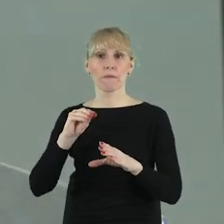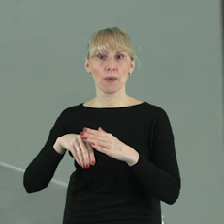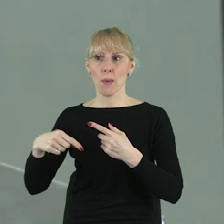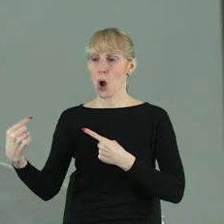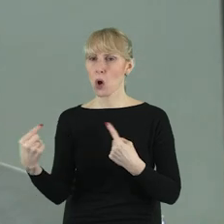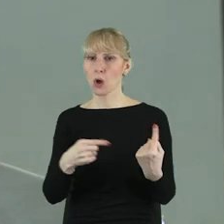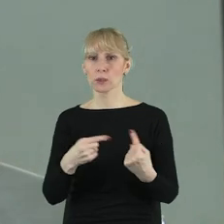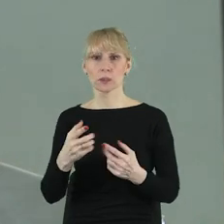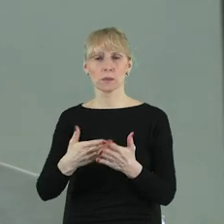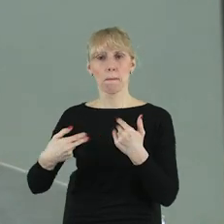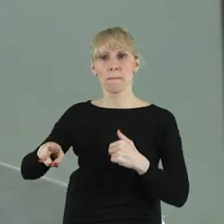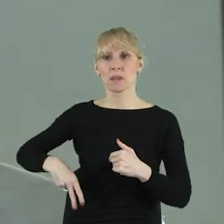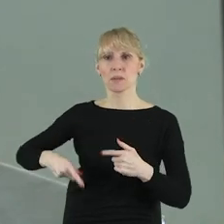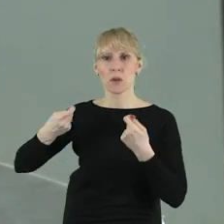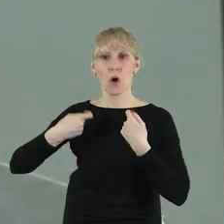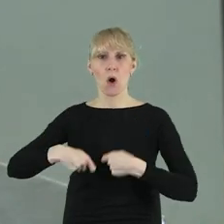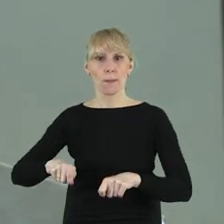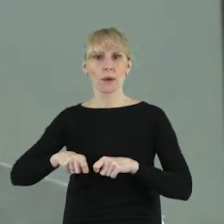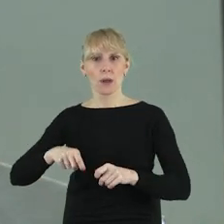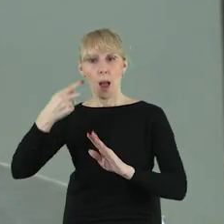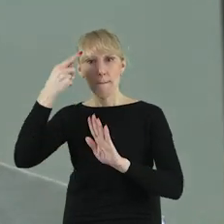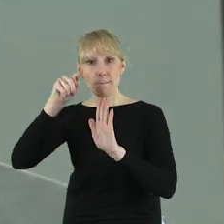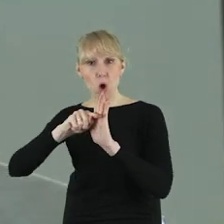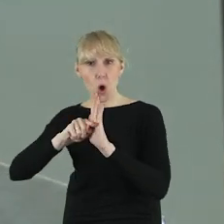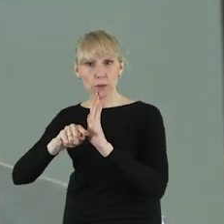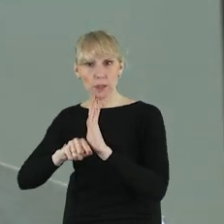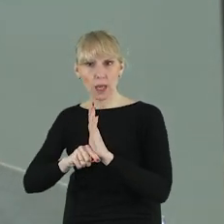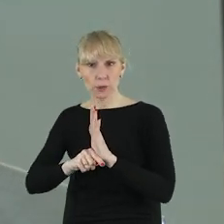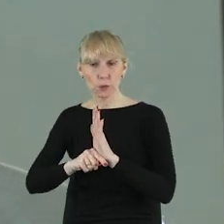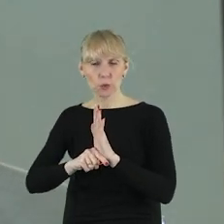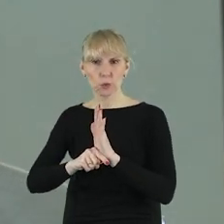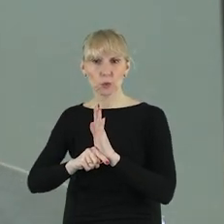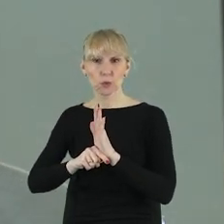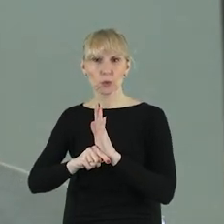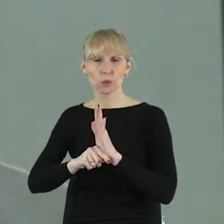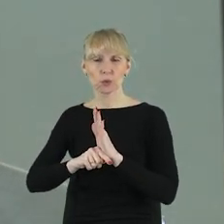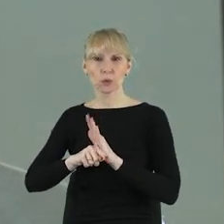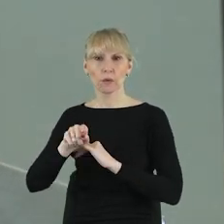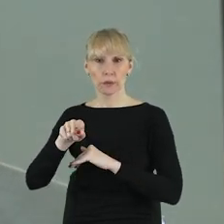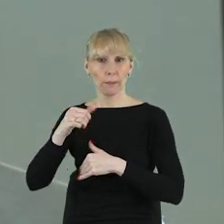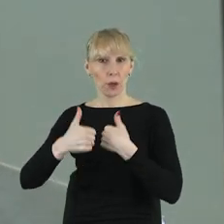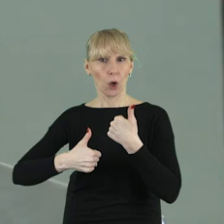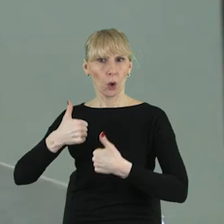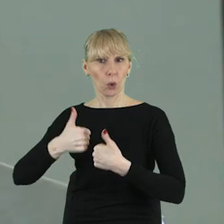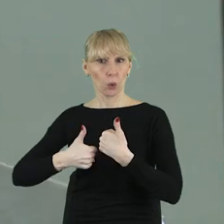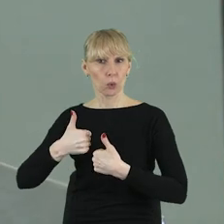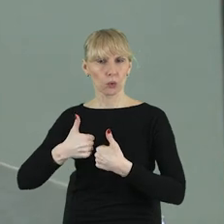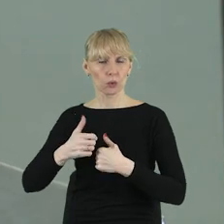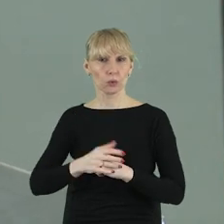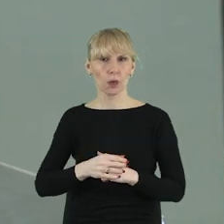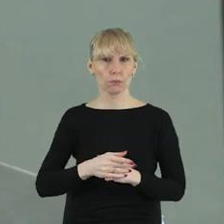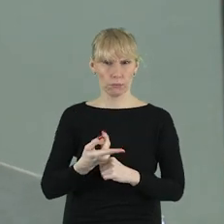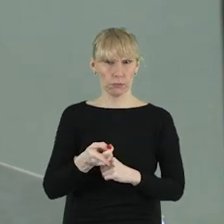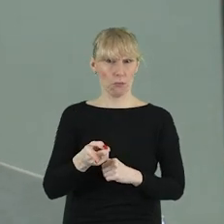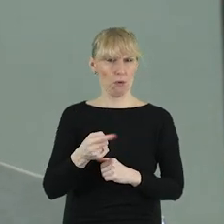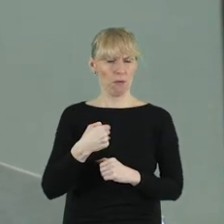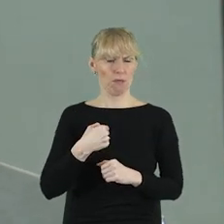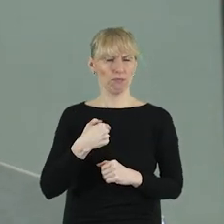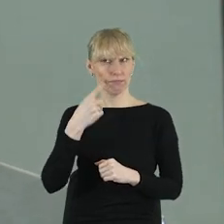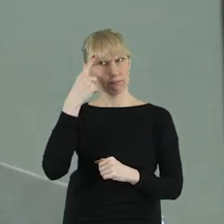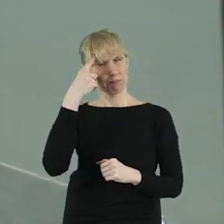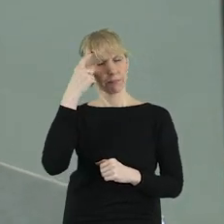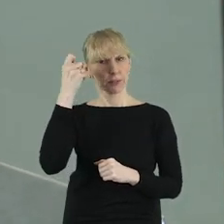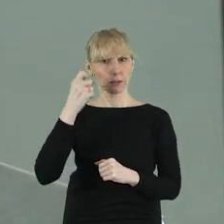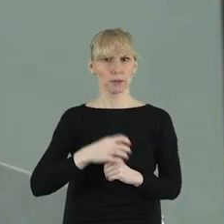podczas konsultacji z ministrem rolnictwa procedur w zakresie tego konkursu, z tego co wiem,